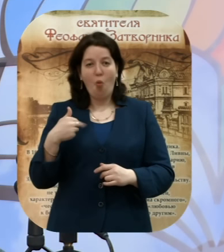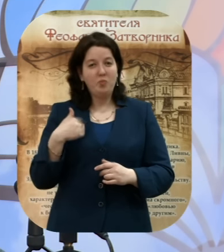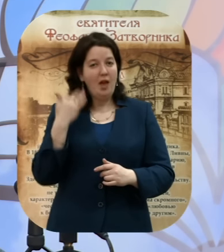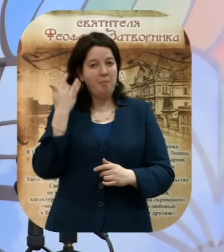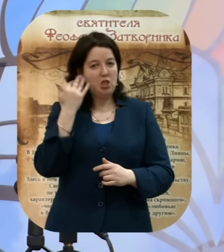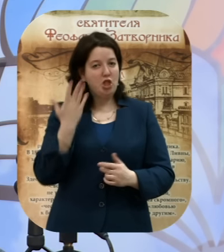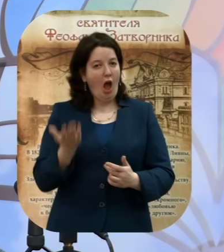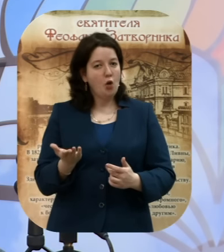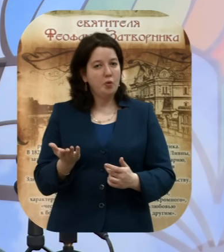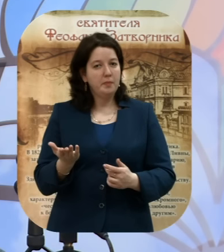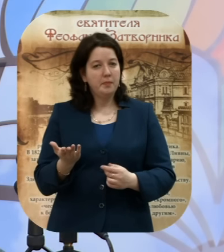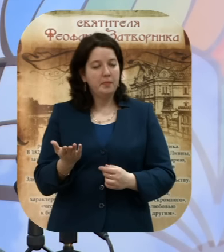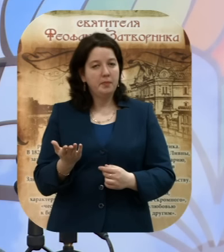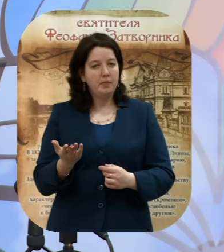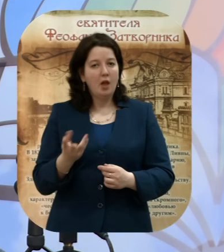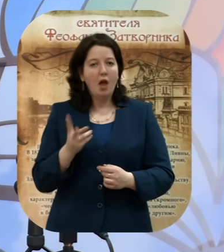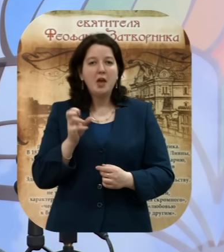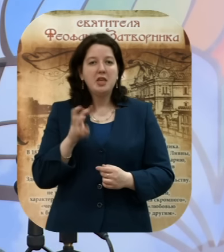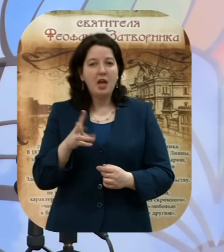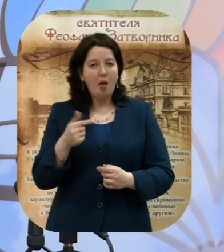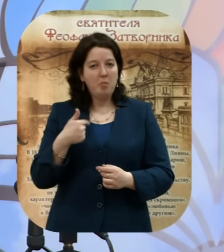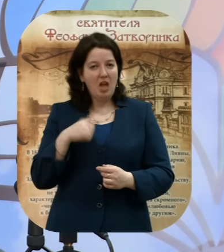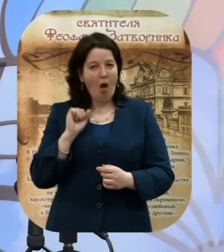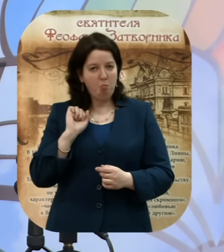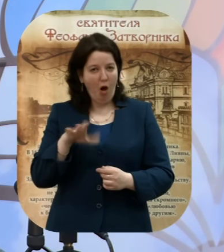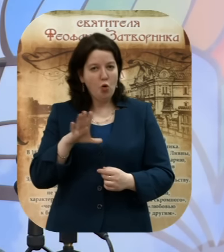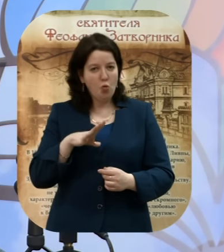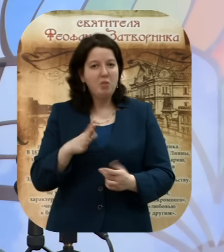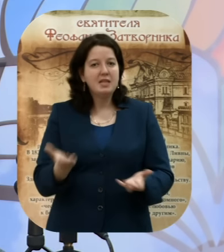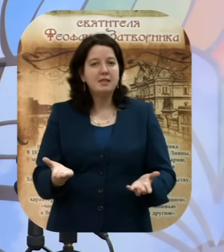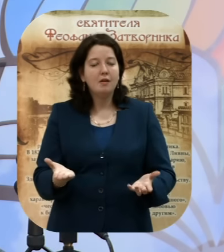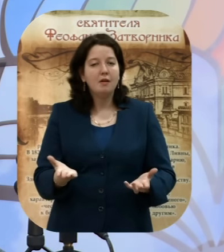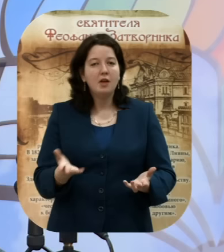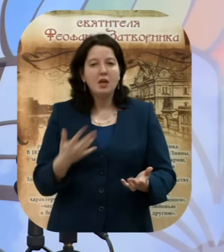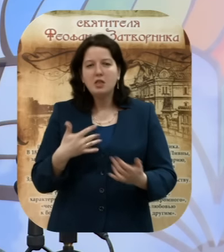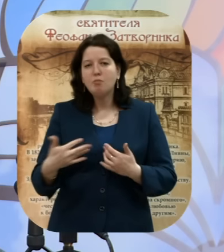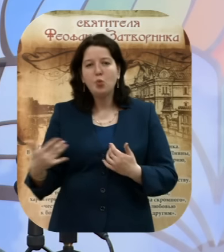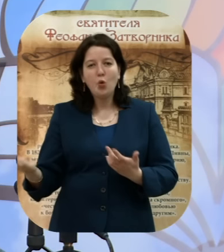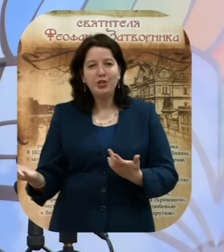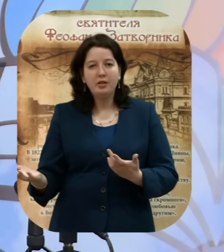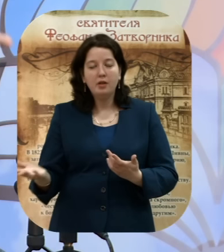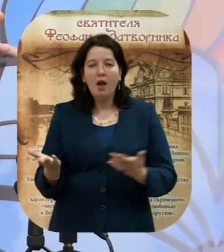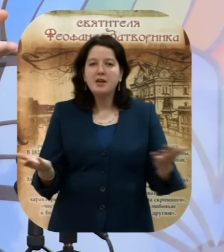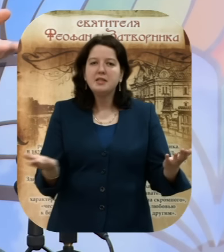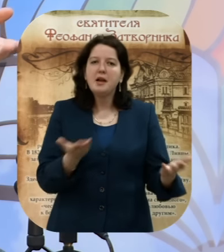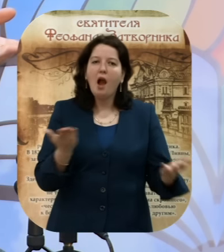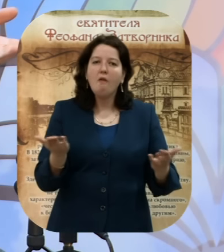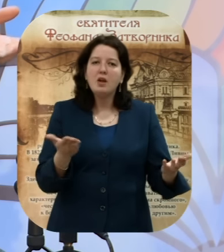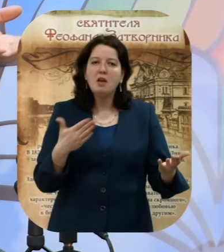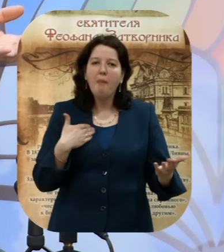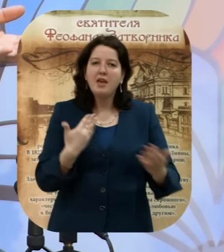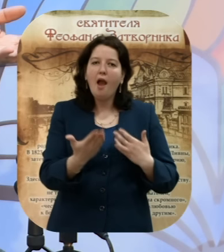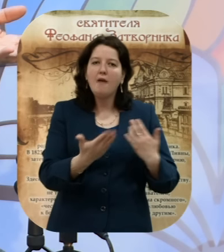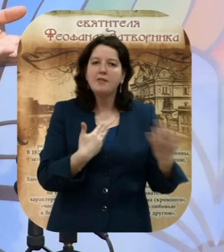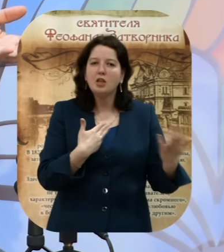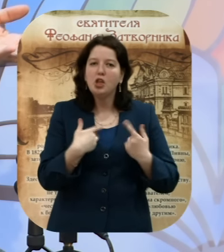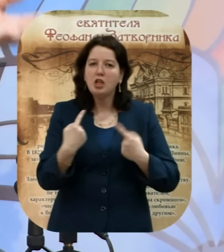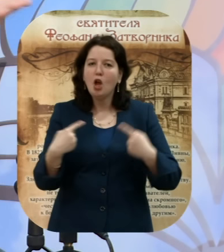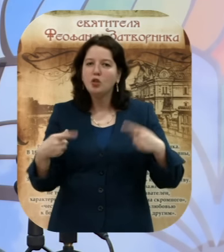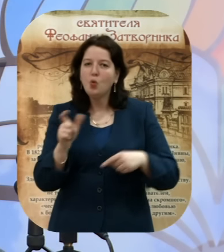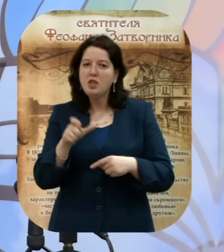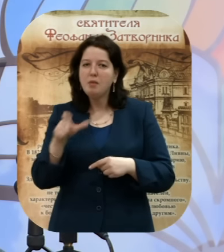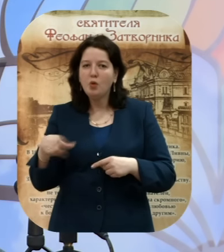мечтаю, кем я могу быть, тем и прочее. Каковы мои отношения к другим людям,